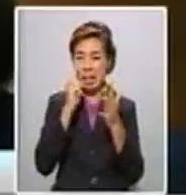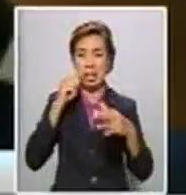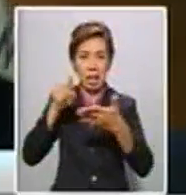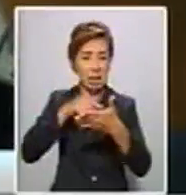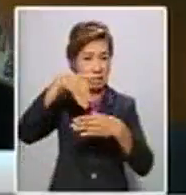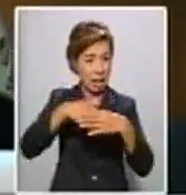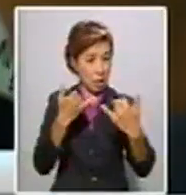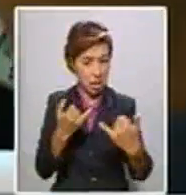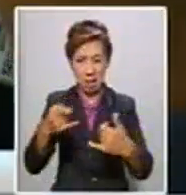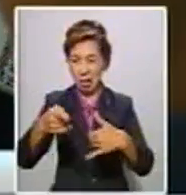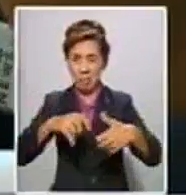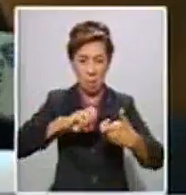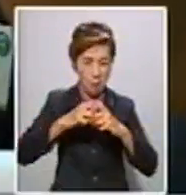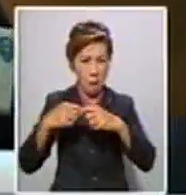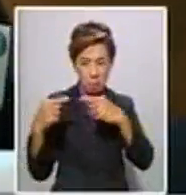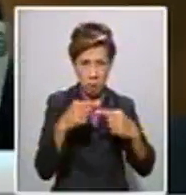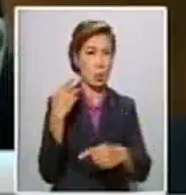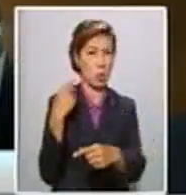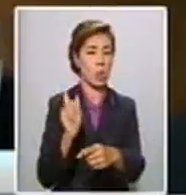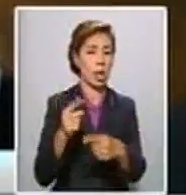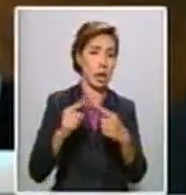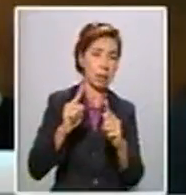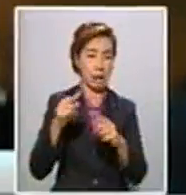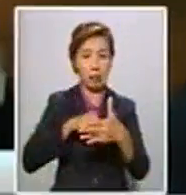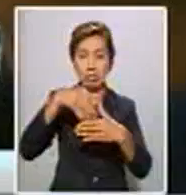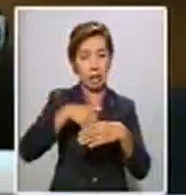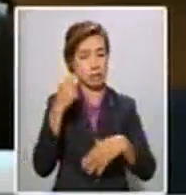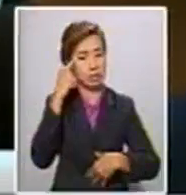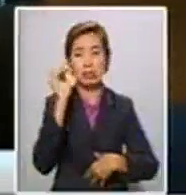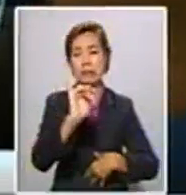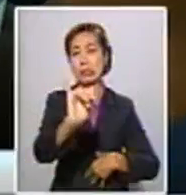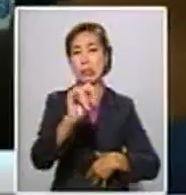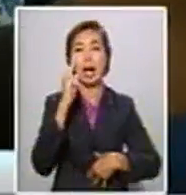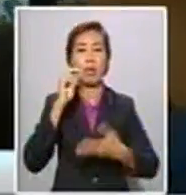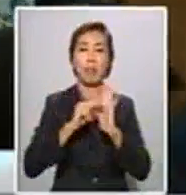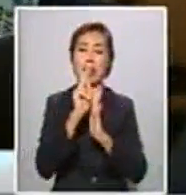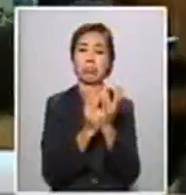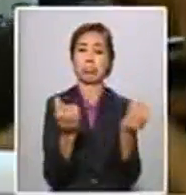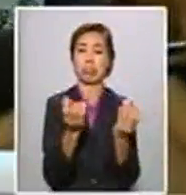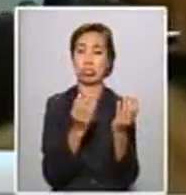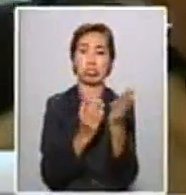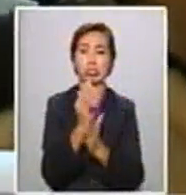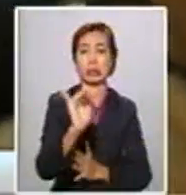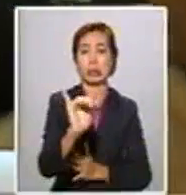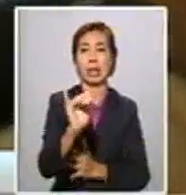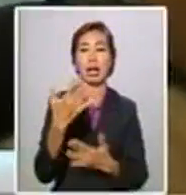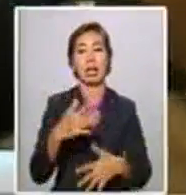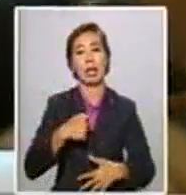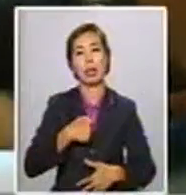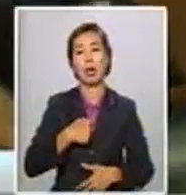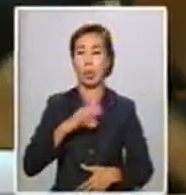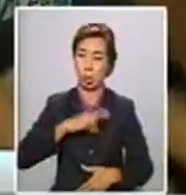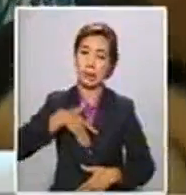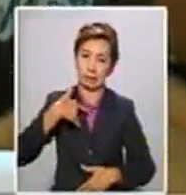ท่ามกลางความขัดแย้งที่ยังคงอยู่จึงทำให้สมาชิกส่วนใหญ่ลงมติไม่เห็นด้วยกับร่างรัฐธรรมนูญซึ่งส่วนตัวรู้สึกเสียดายและเห็น